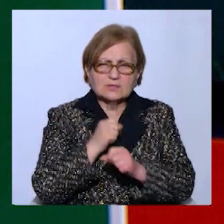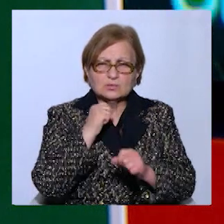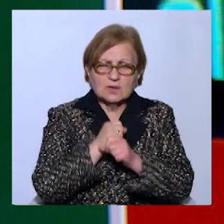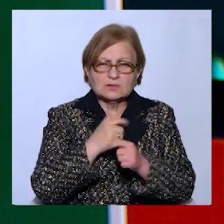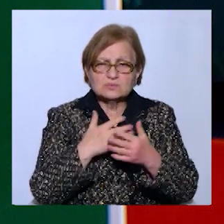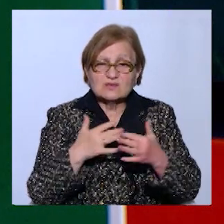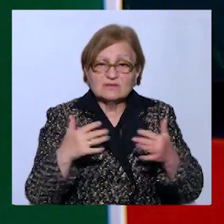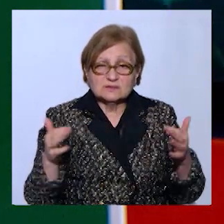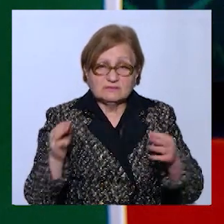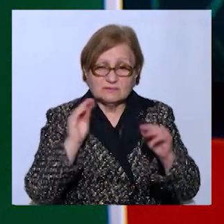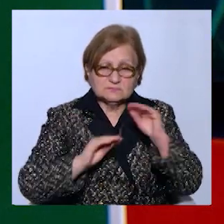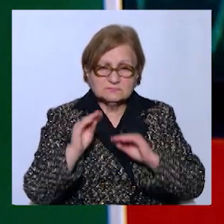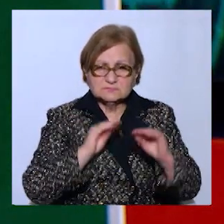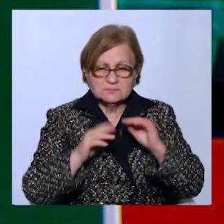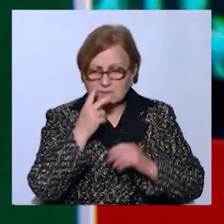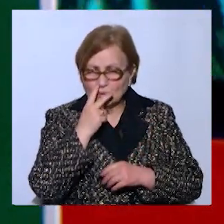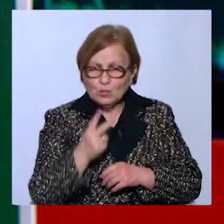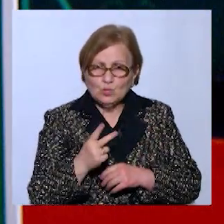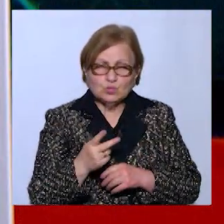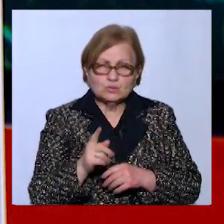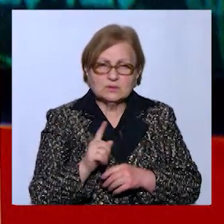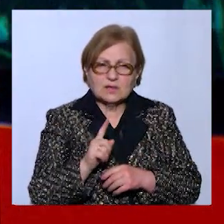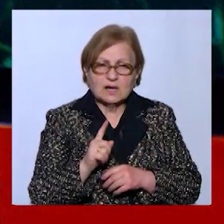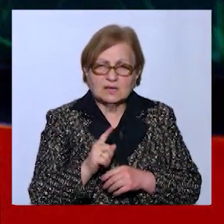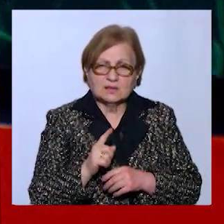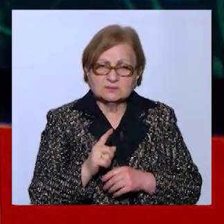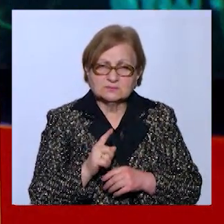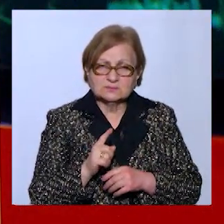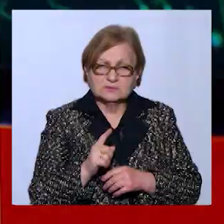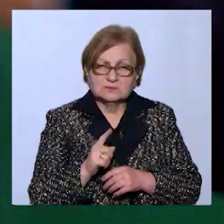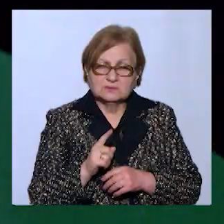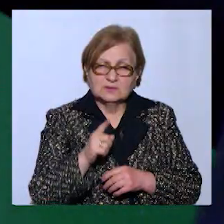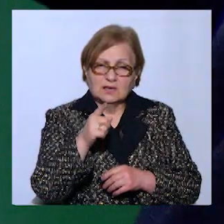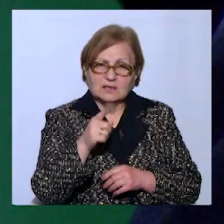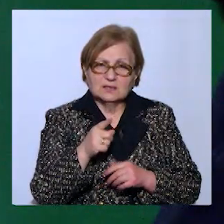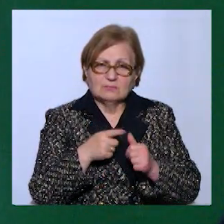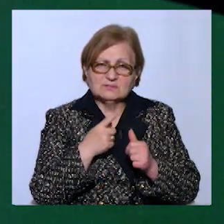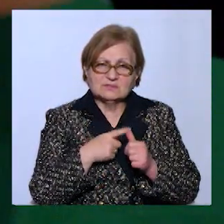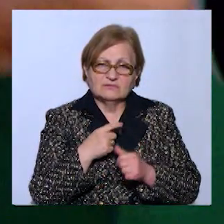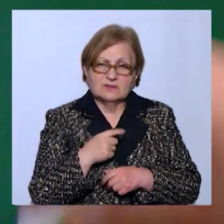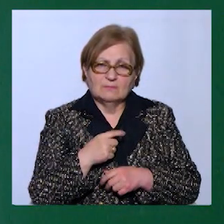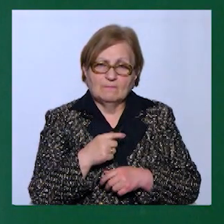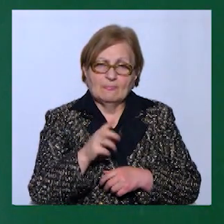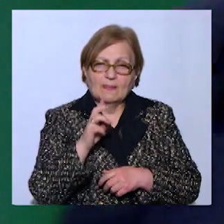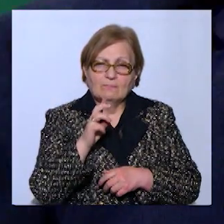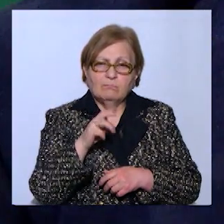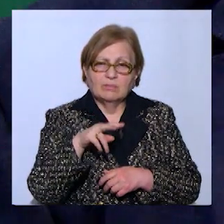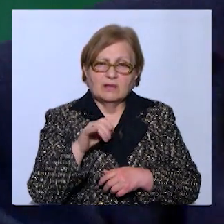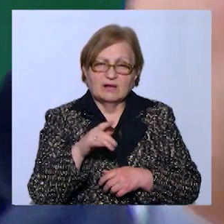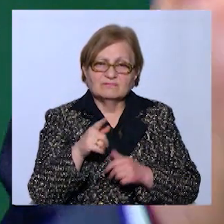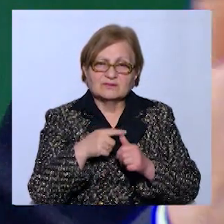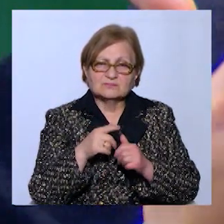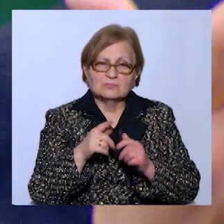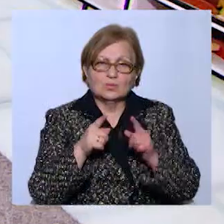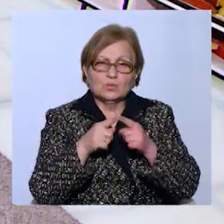და უყუროთ. უყუროთ, რასთან არ მაქვს საქმე. აი ბლაგ კუთხა. კარგად ხედავთ ახლა,